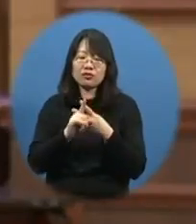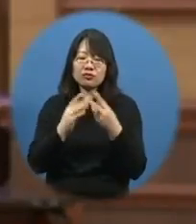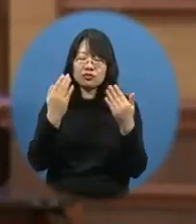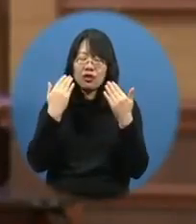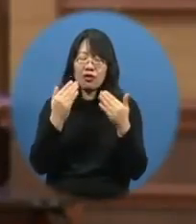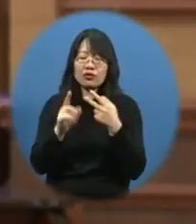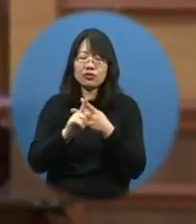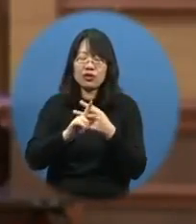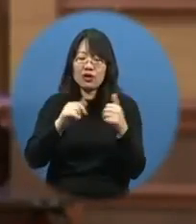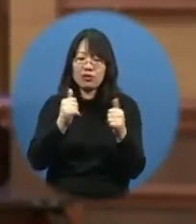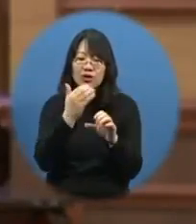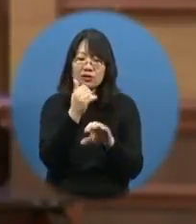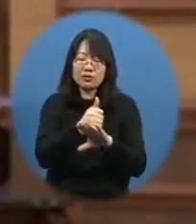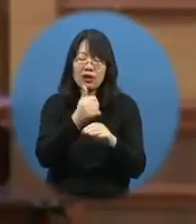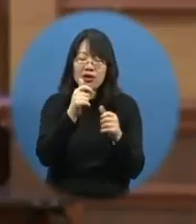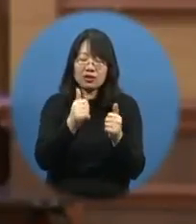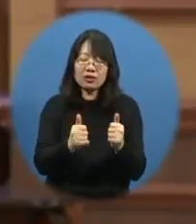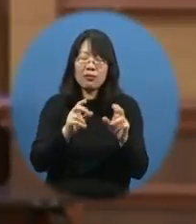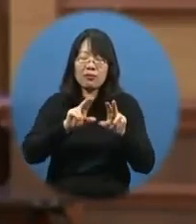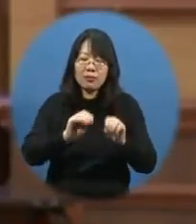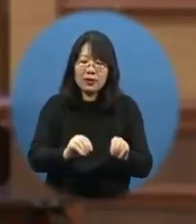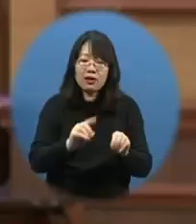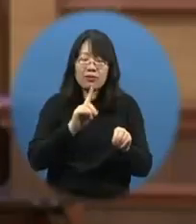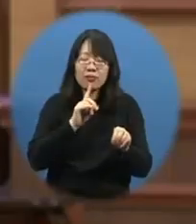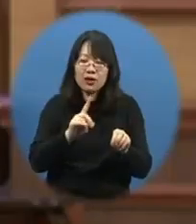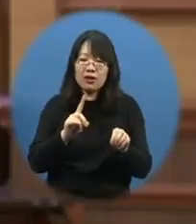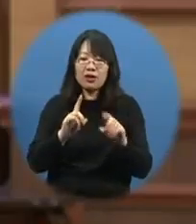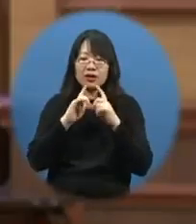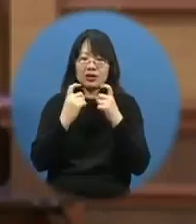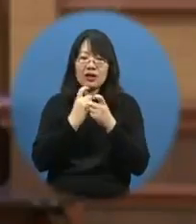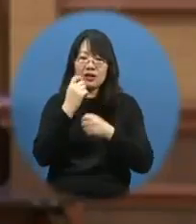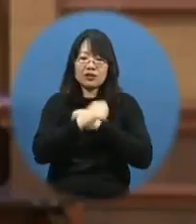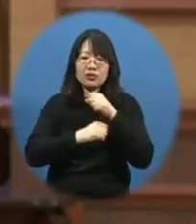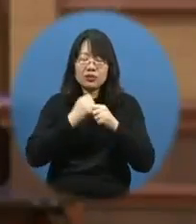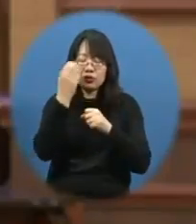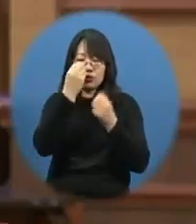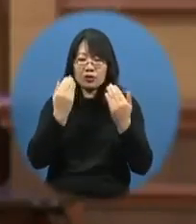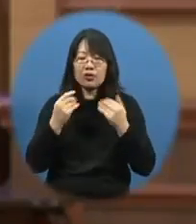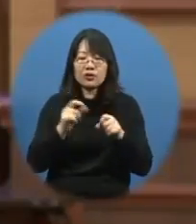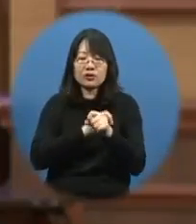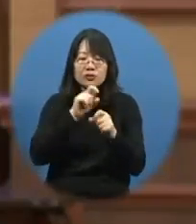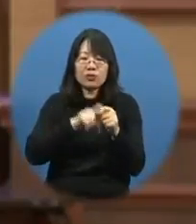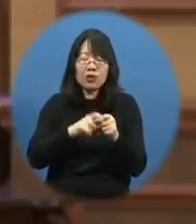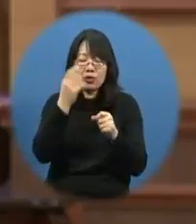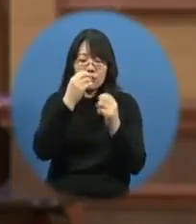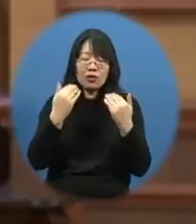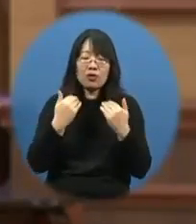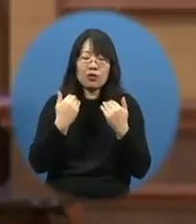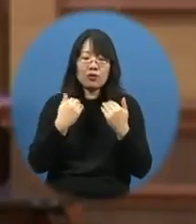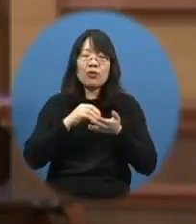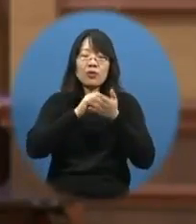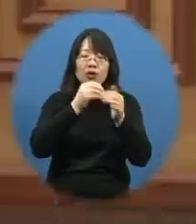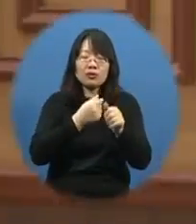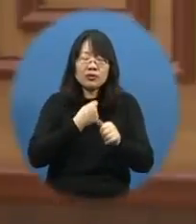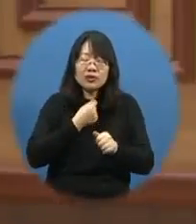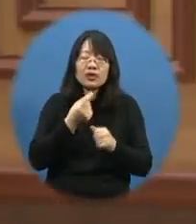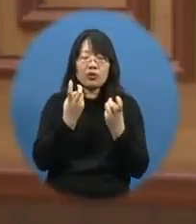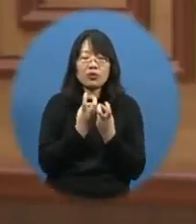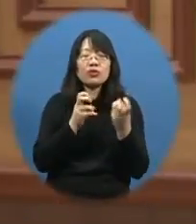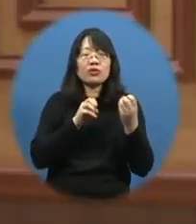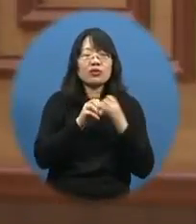예. 아예 중간고사, 기말고사도 없애버리겠다. 예. 그러면 자사고 특목고 보내고 싶은데 어떡하냐. 예. 어떻게 답하시겠어요?